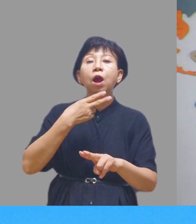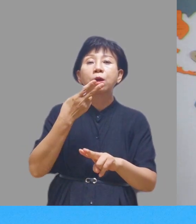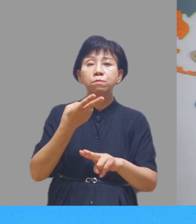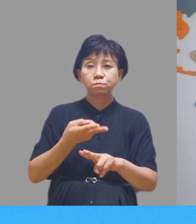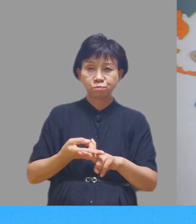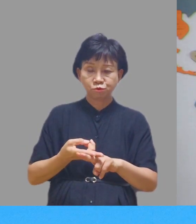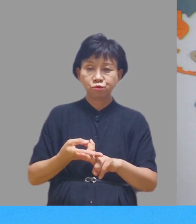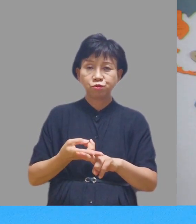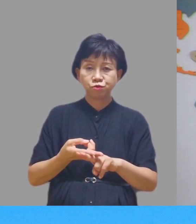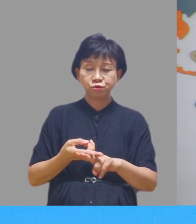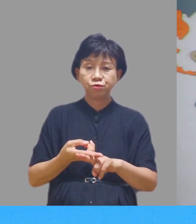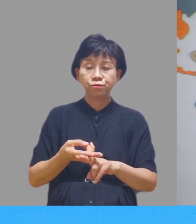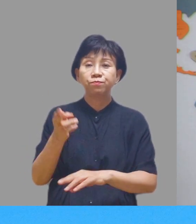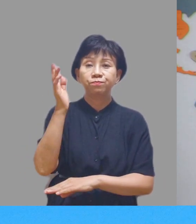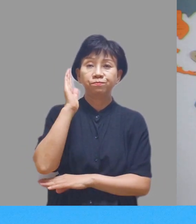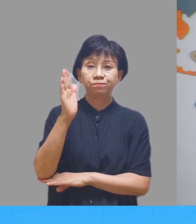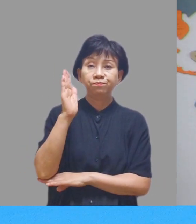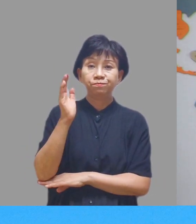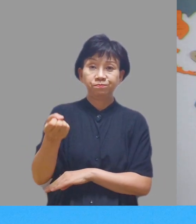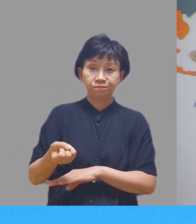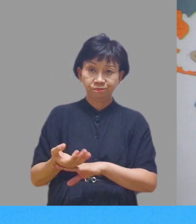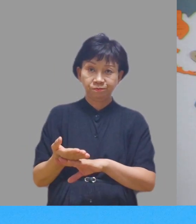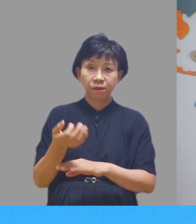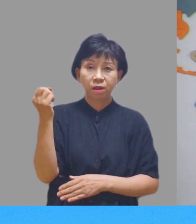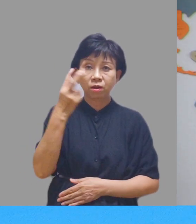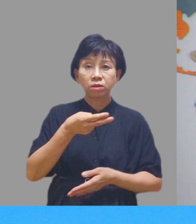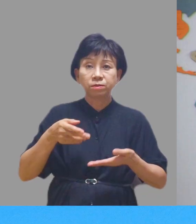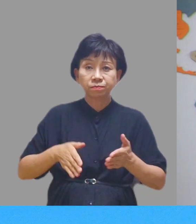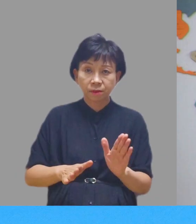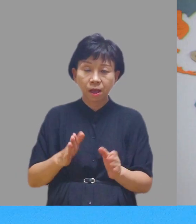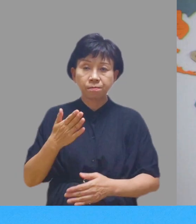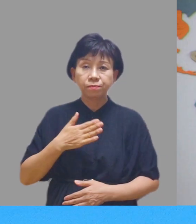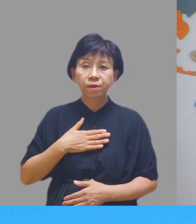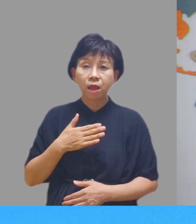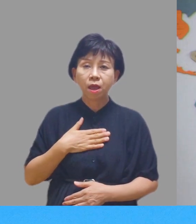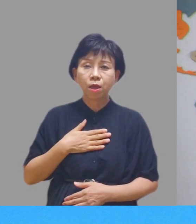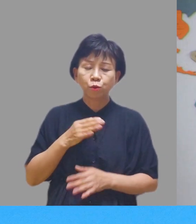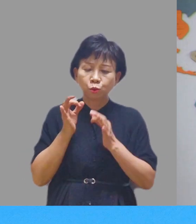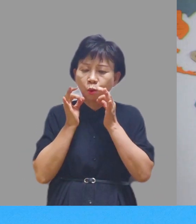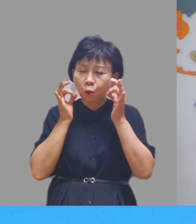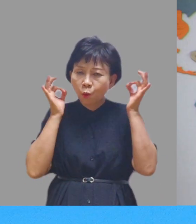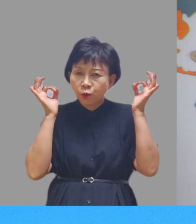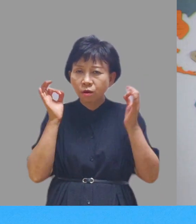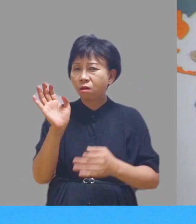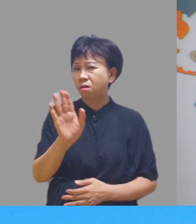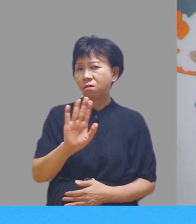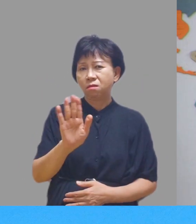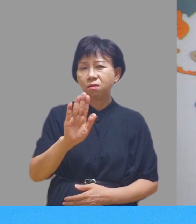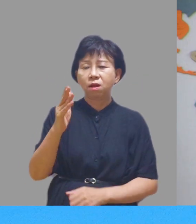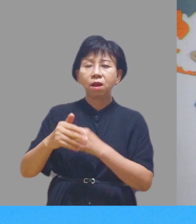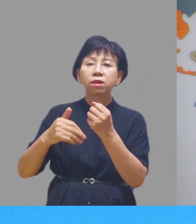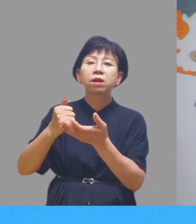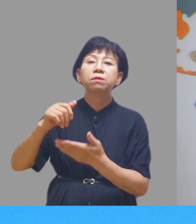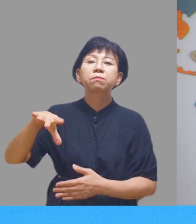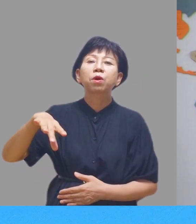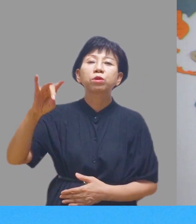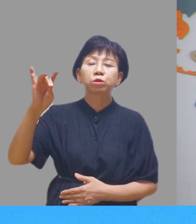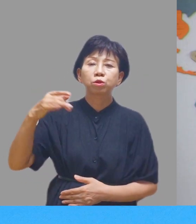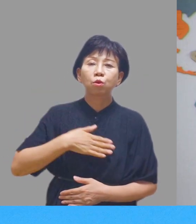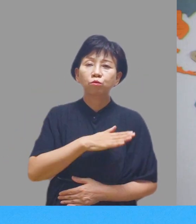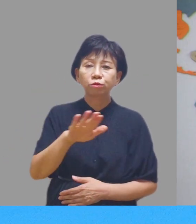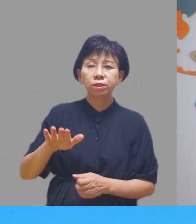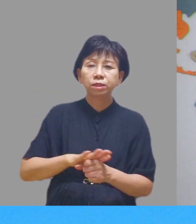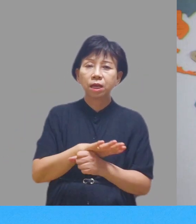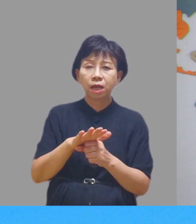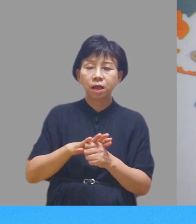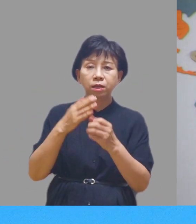함께 나누었습니다. 거듭남은 내 노력의 결실이 아니라 하나님께서 먼저 우리를